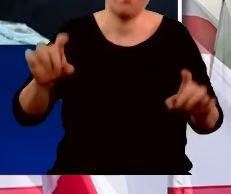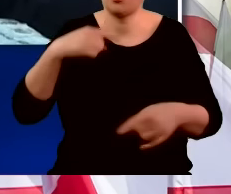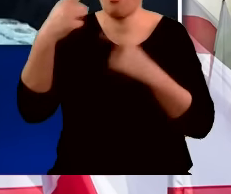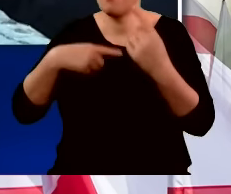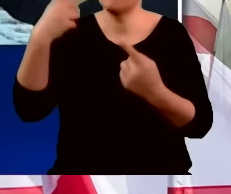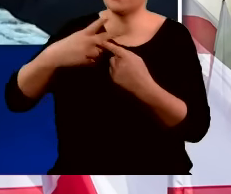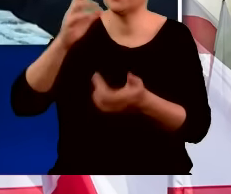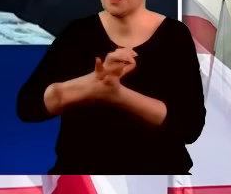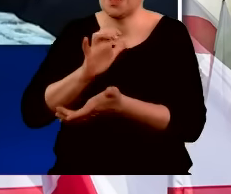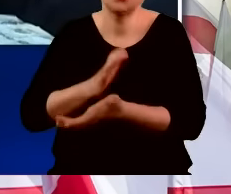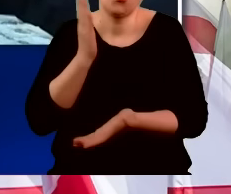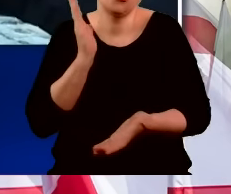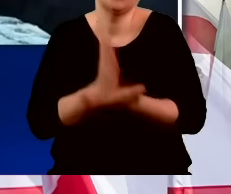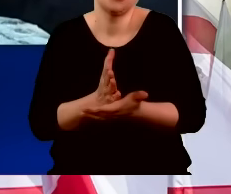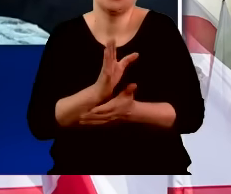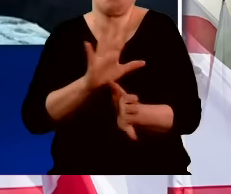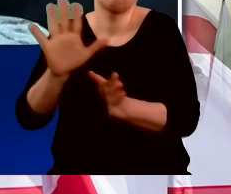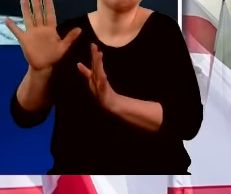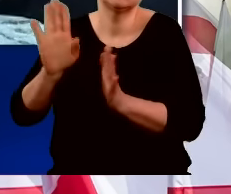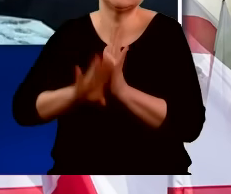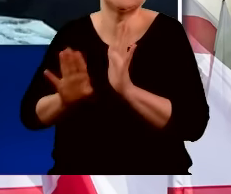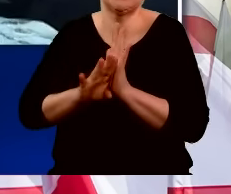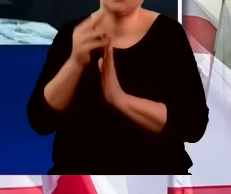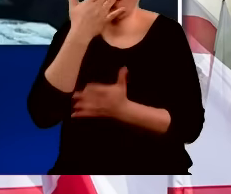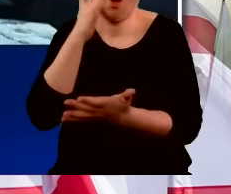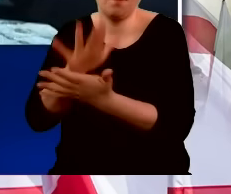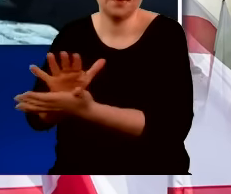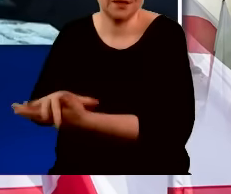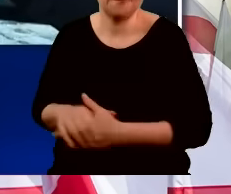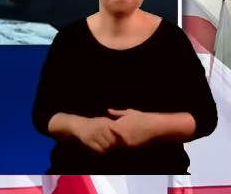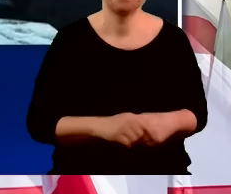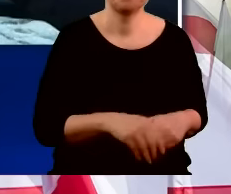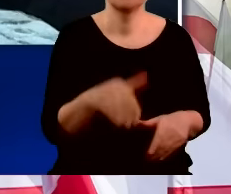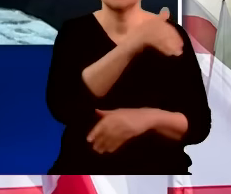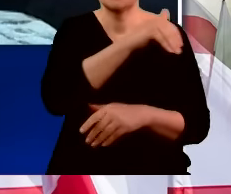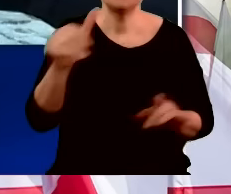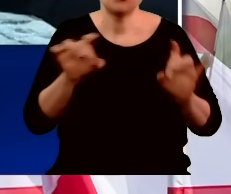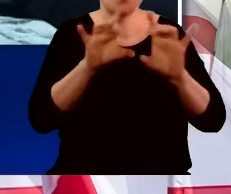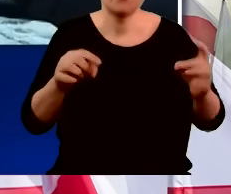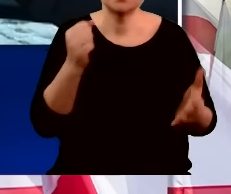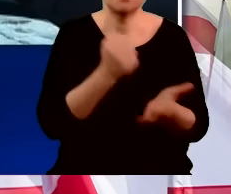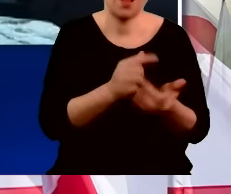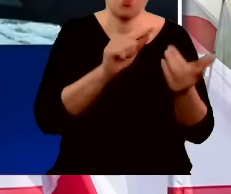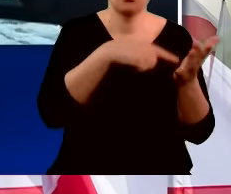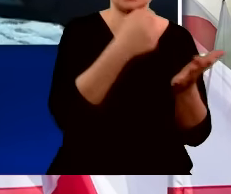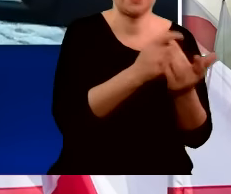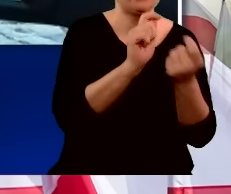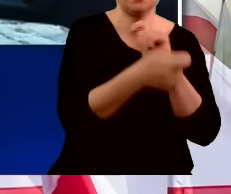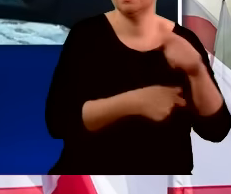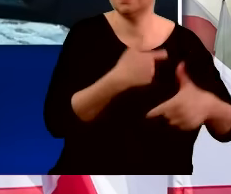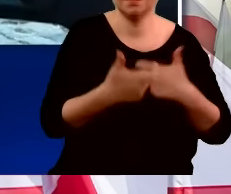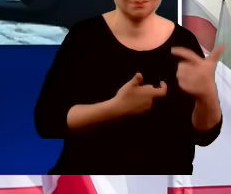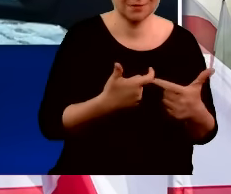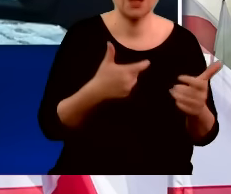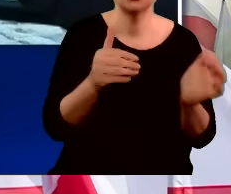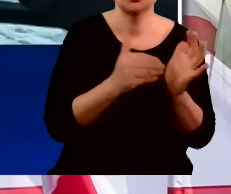będą tylko tezy publicystyczne. Znaczy, no milion profesorów prawa nie zmieni ustawy. Żeby zmienić, należy przeprowadzić ją przez Sejm, Senat, uzyskać